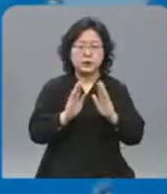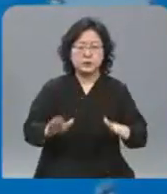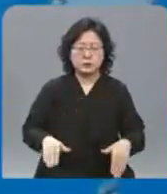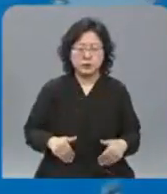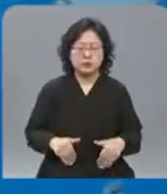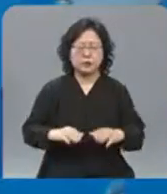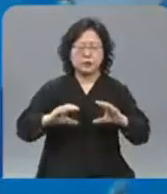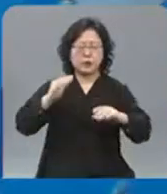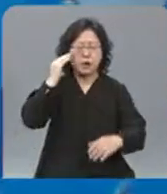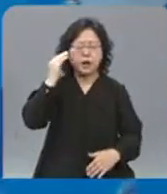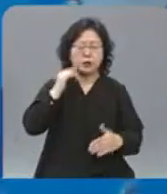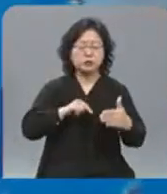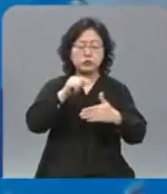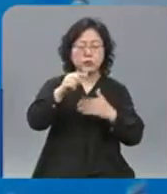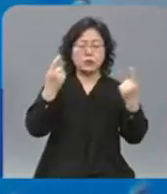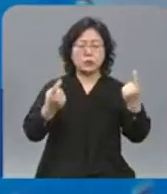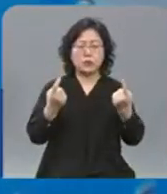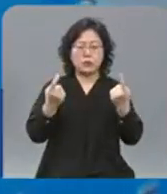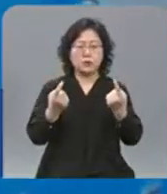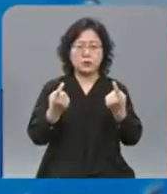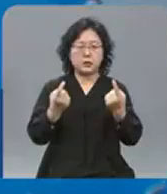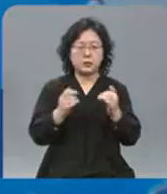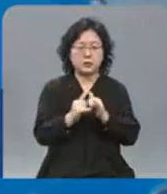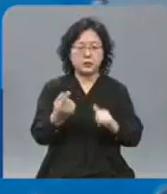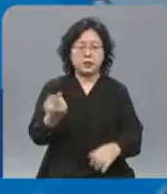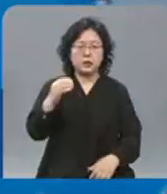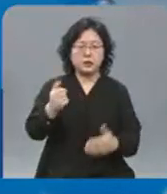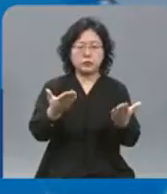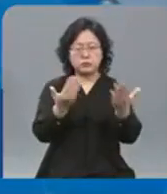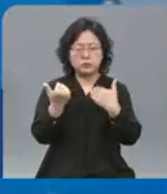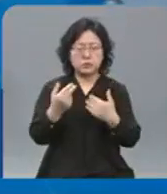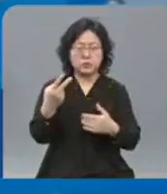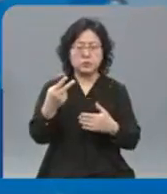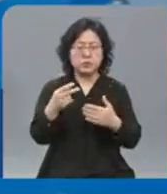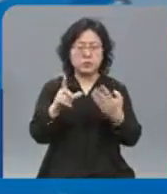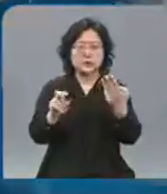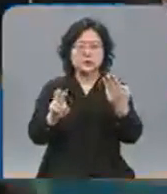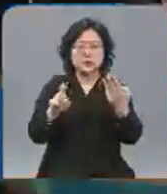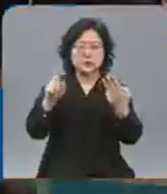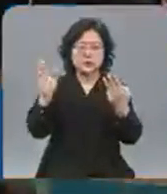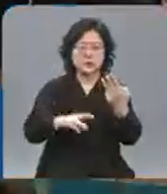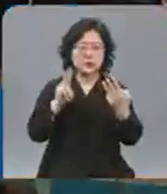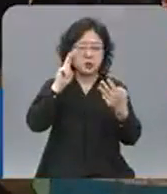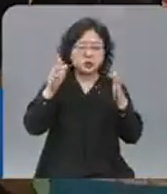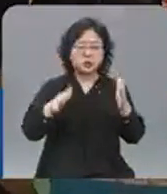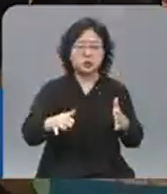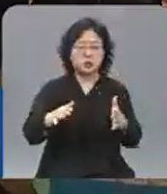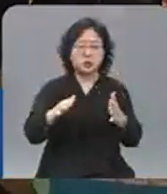전라남도가 국내외 관광객 1억 명 유치를 목표로 오는 21일부터 이틀 동안